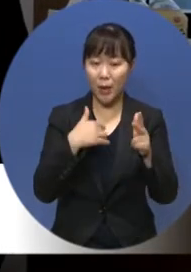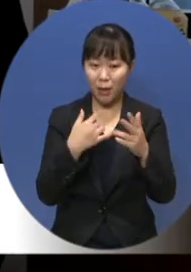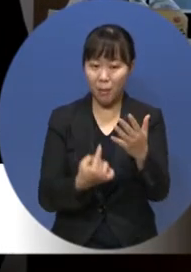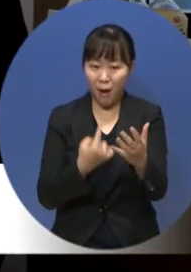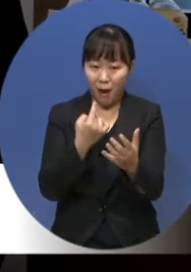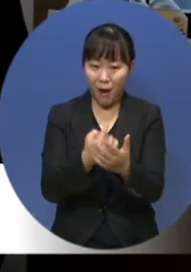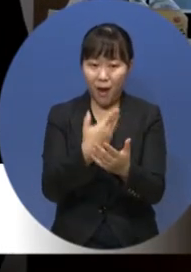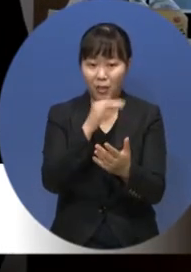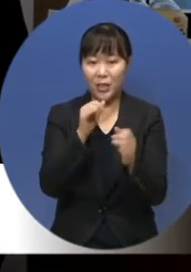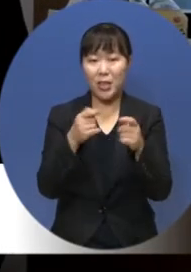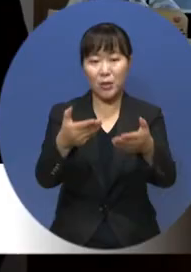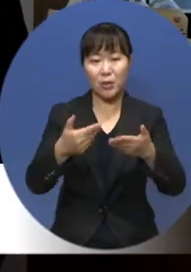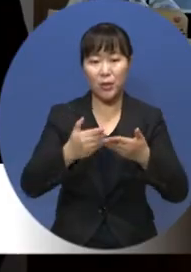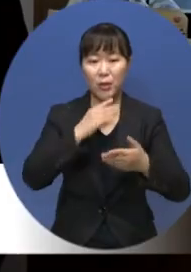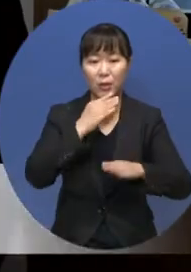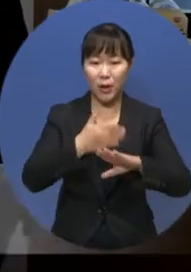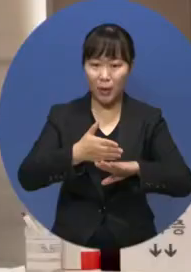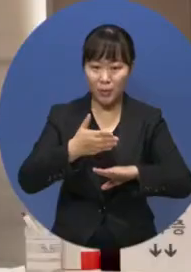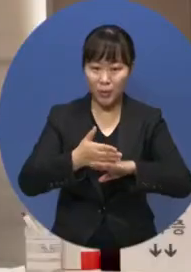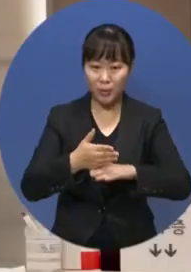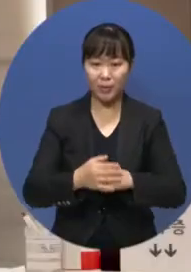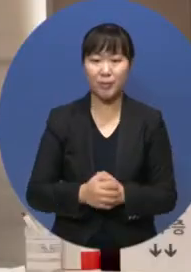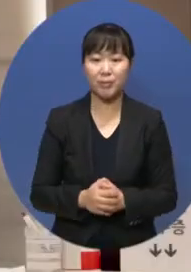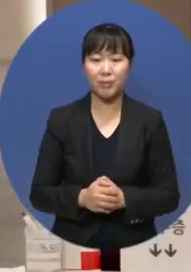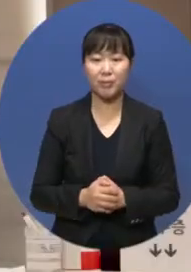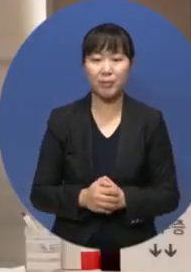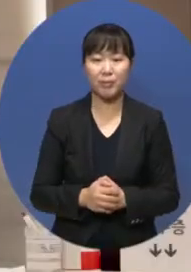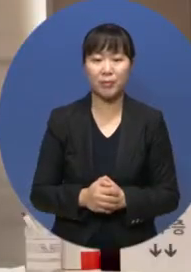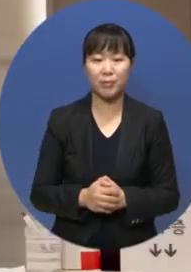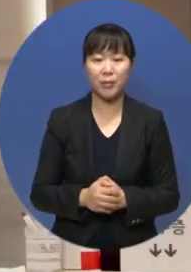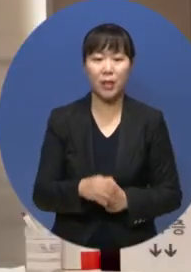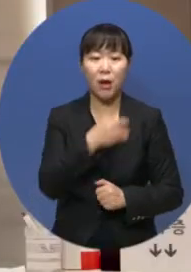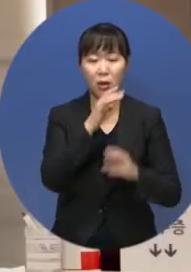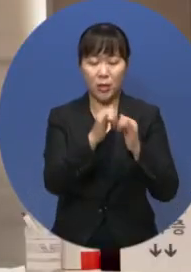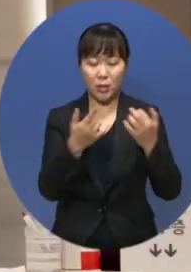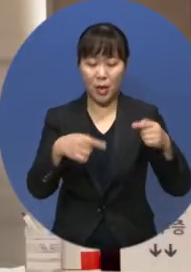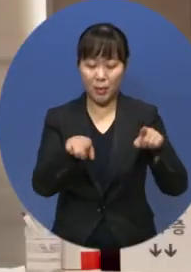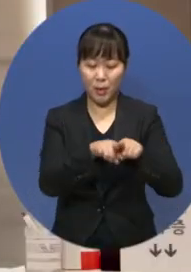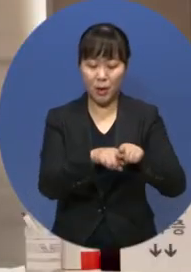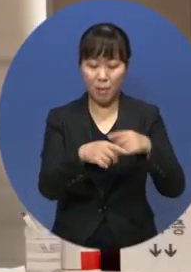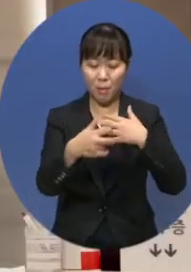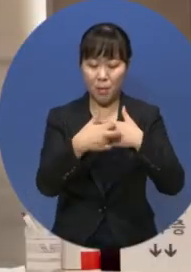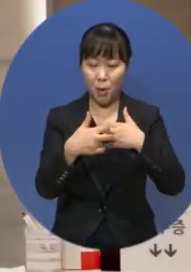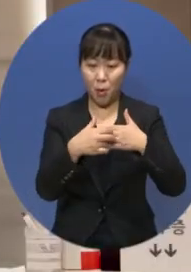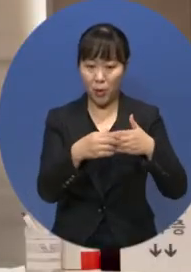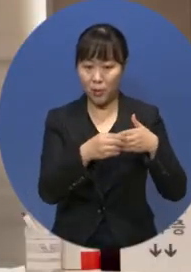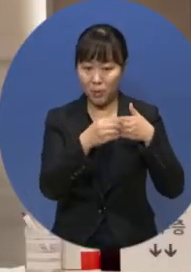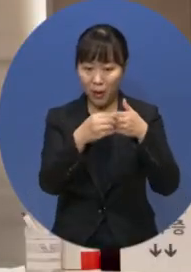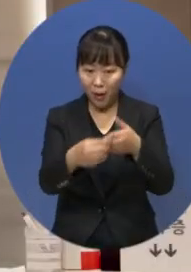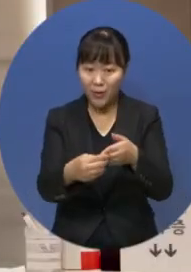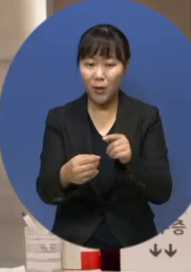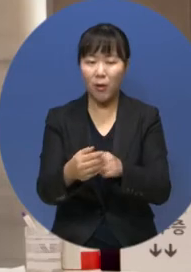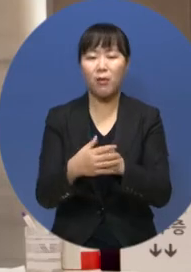있게 기회를 주셔서 감사하고 어르신들을 모시고 병원을